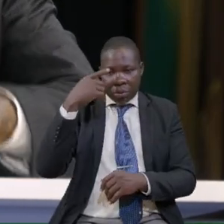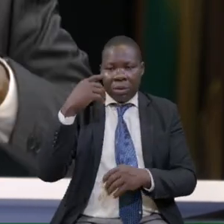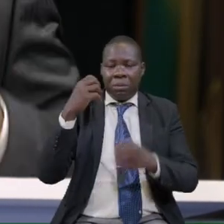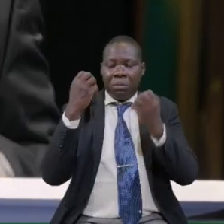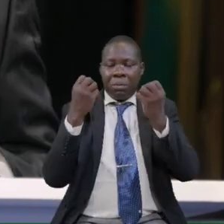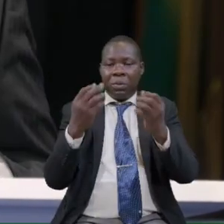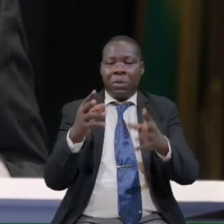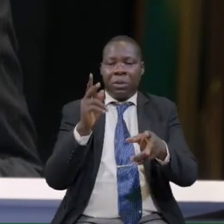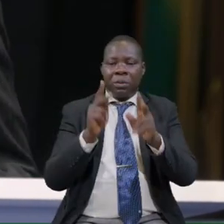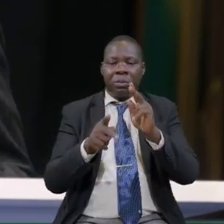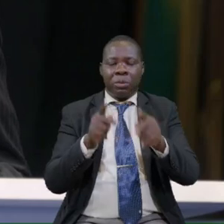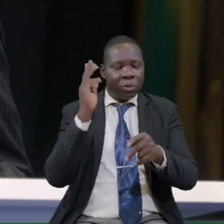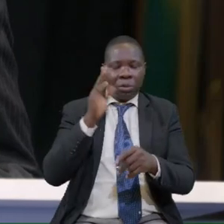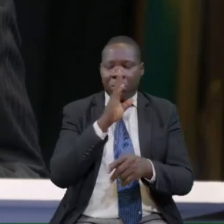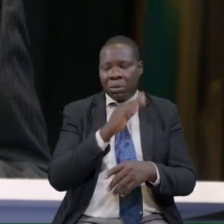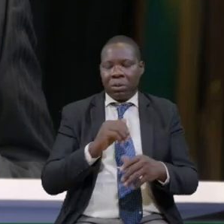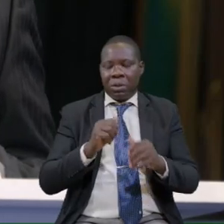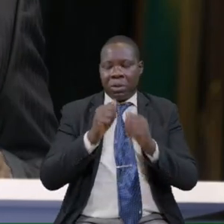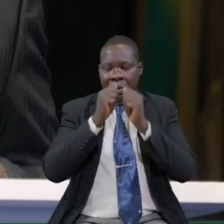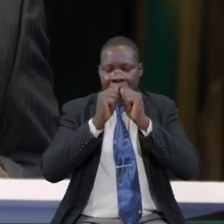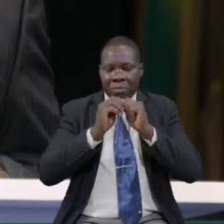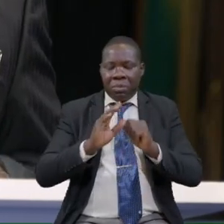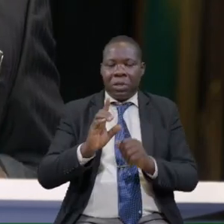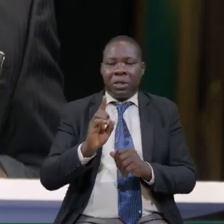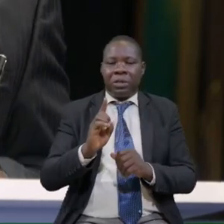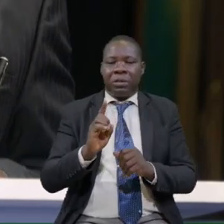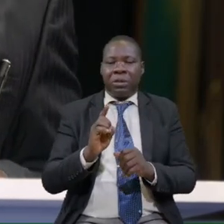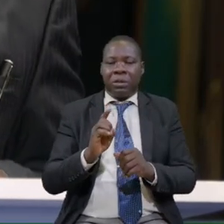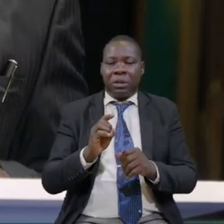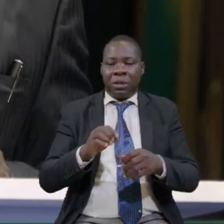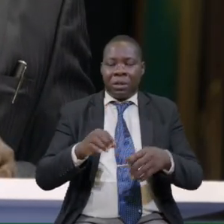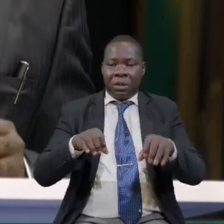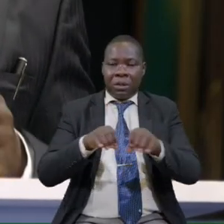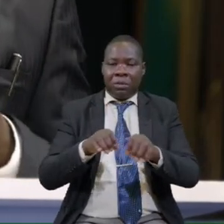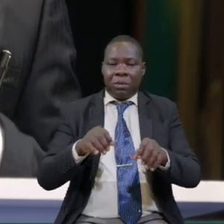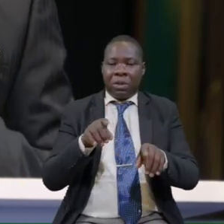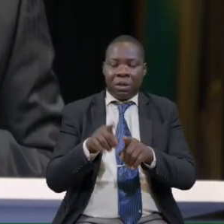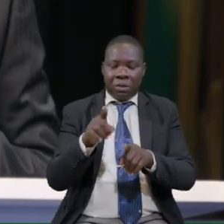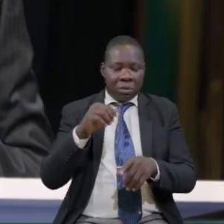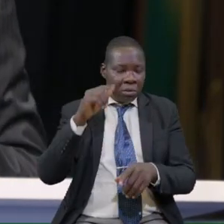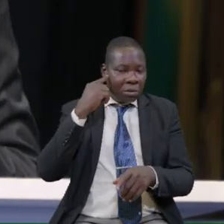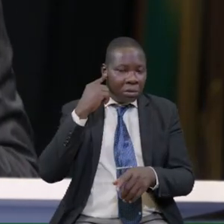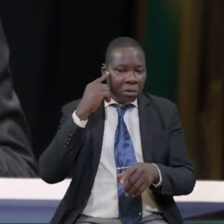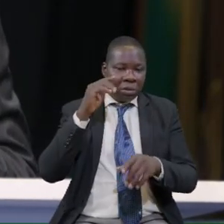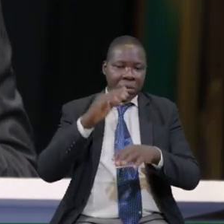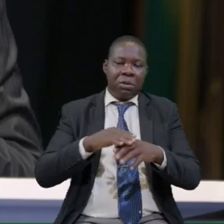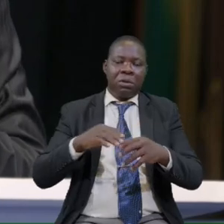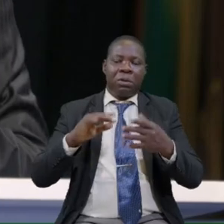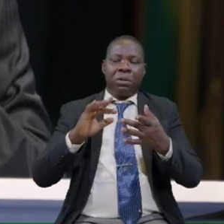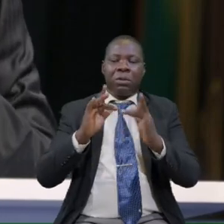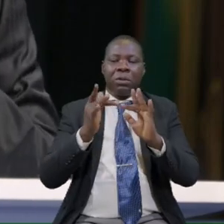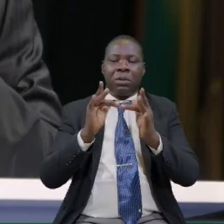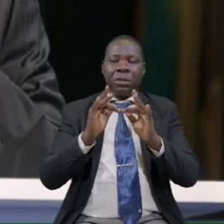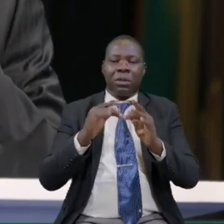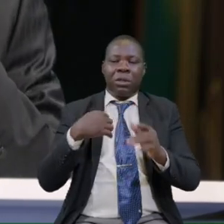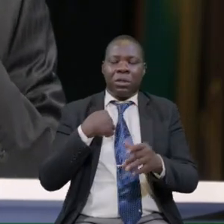vous aurez votre miracle. Beaucoup de personnes seront bénies, même en ligne, tout le monde sera béni.